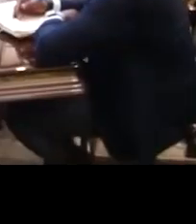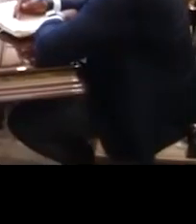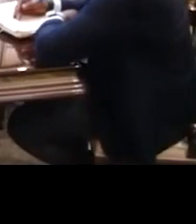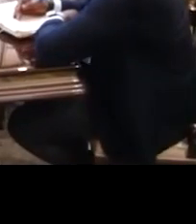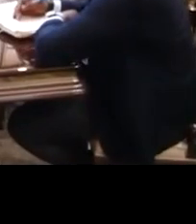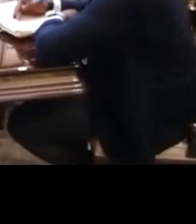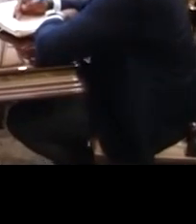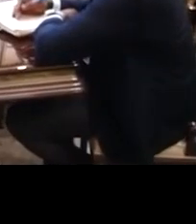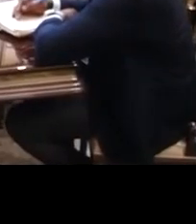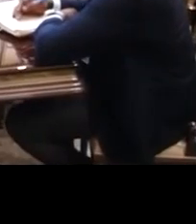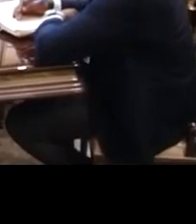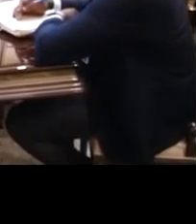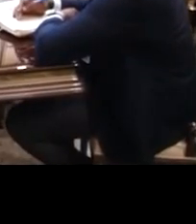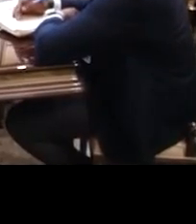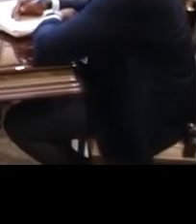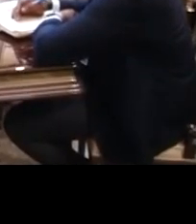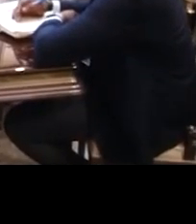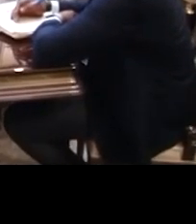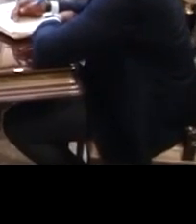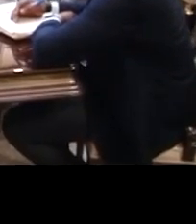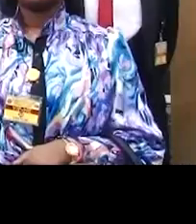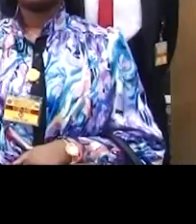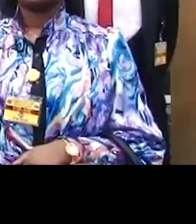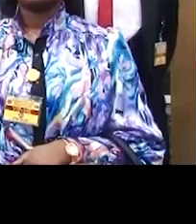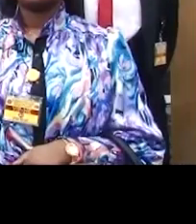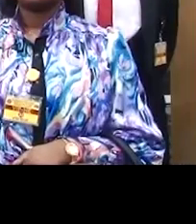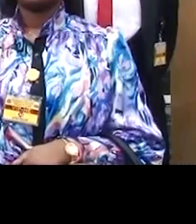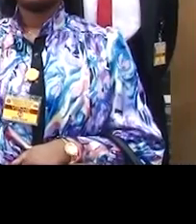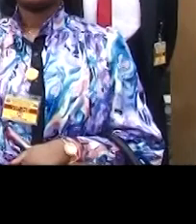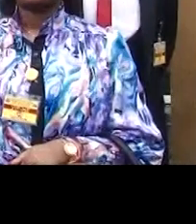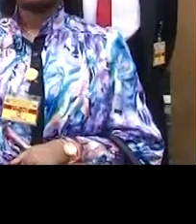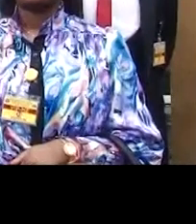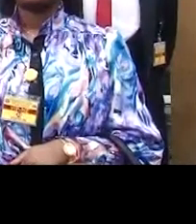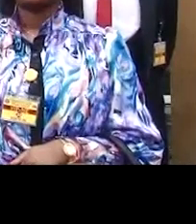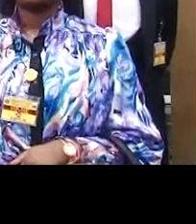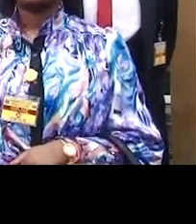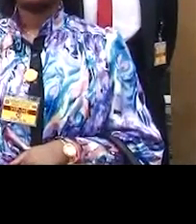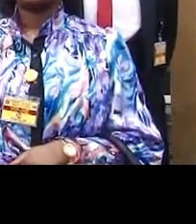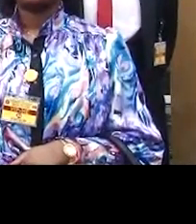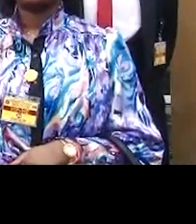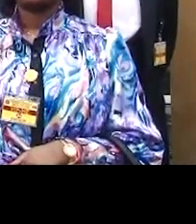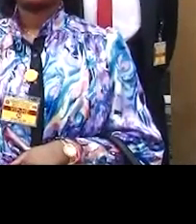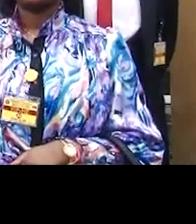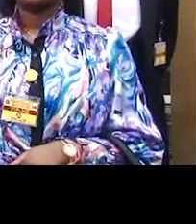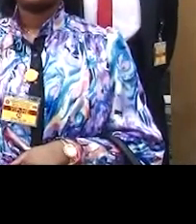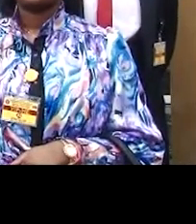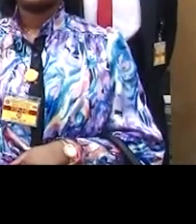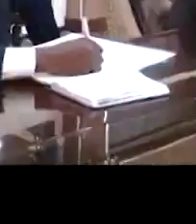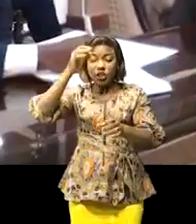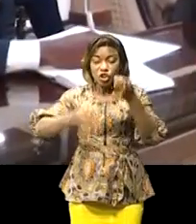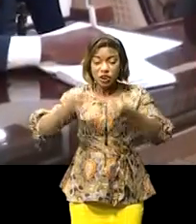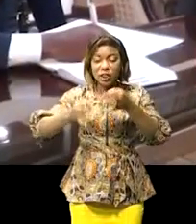également demander au chef, non seulement d'accompagner la famille et également d'immortaliser cet étudiant qui a été assassiné, et aussi de demander que la justice soit